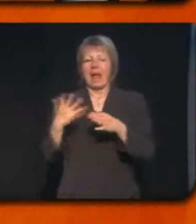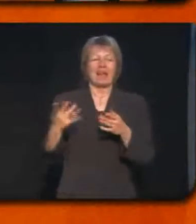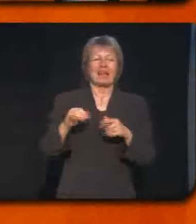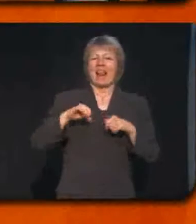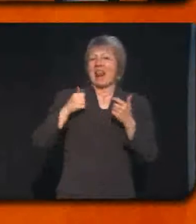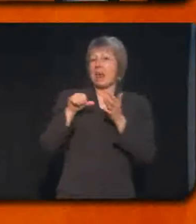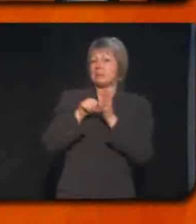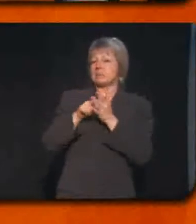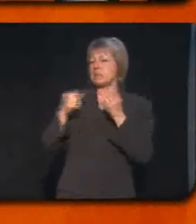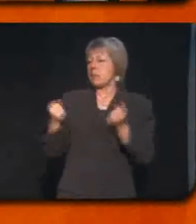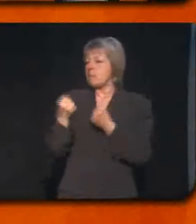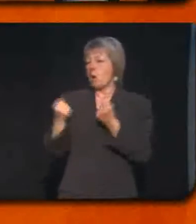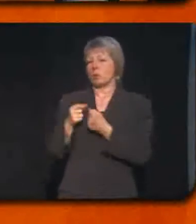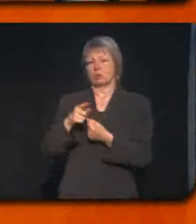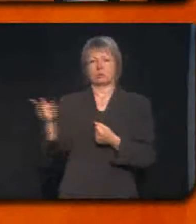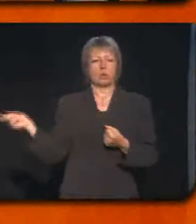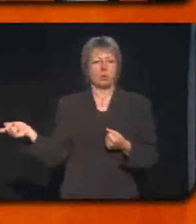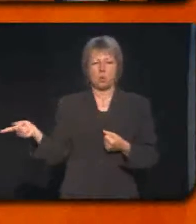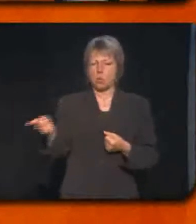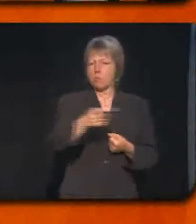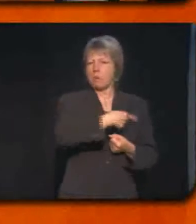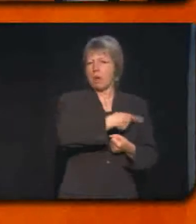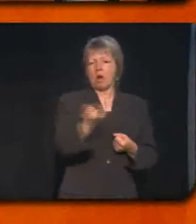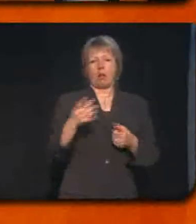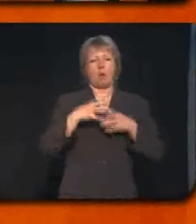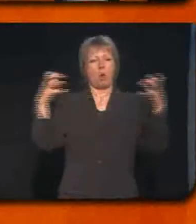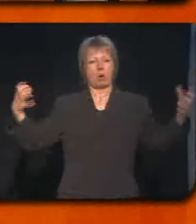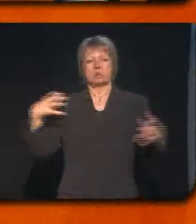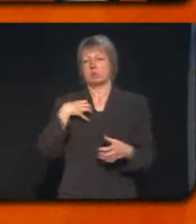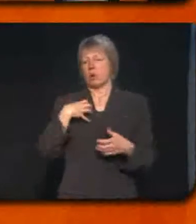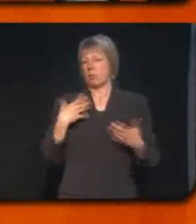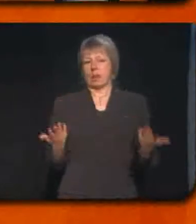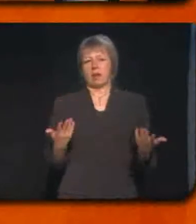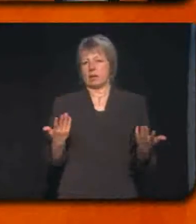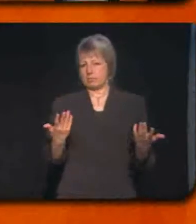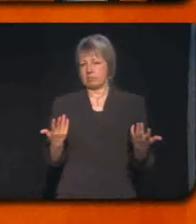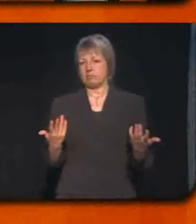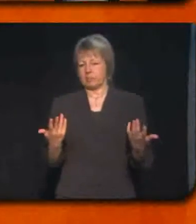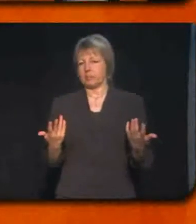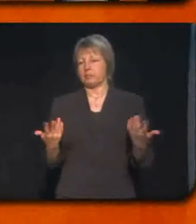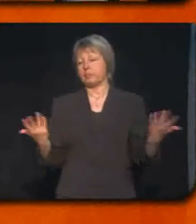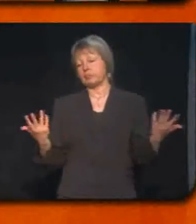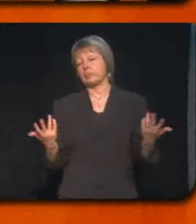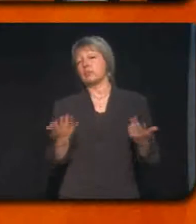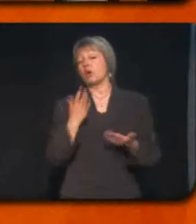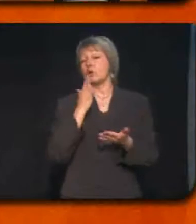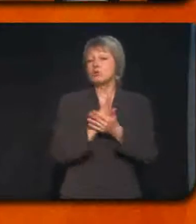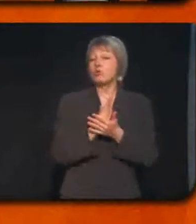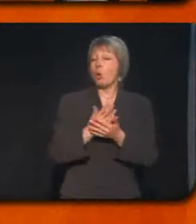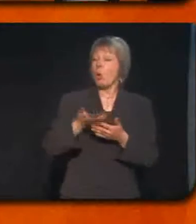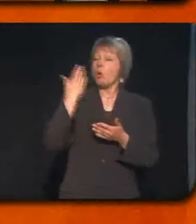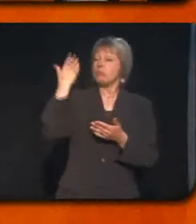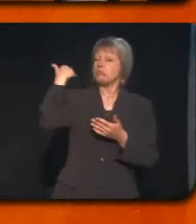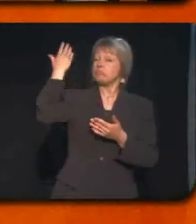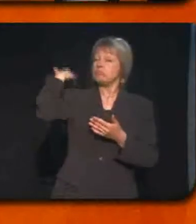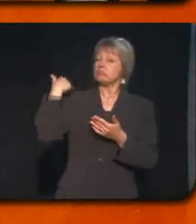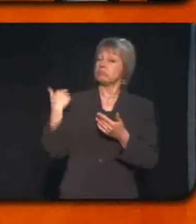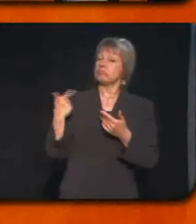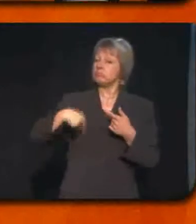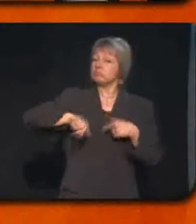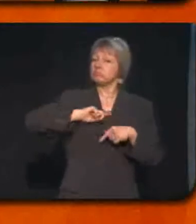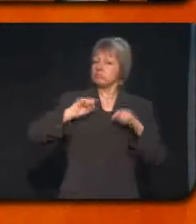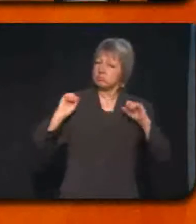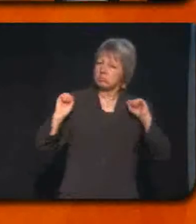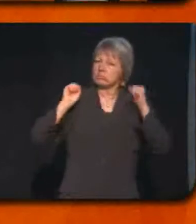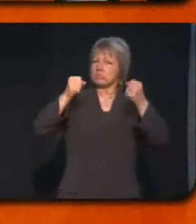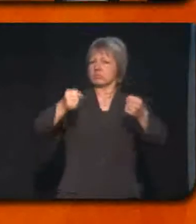lebensmittelproduktionsbereich es gibt auch gesundheitliche Probleme die Leute bei der Zeitumstellung haben wir haben uns schon öfters dafür eingesetzt dass wir